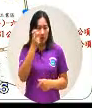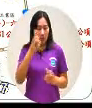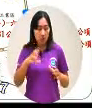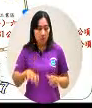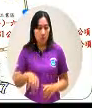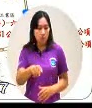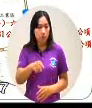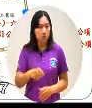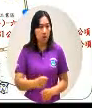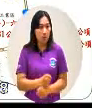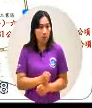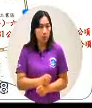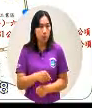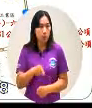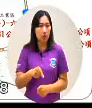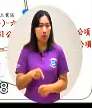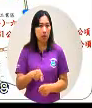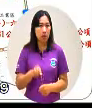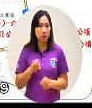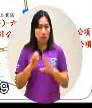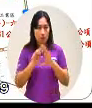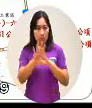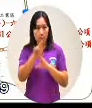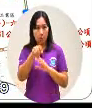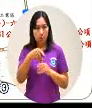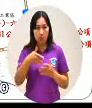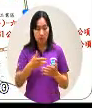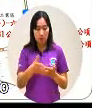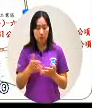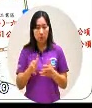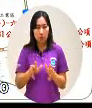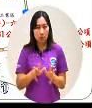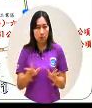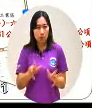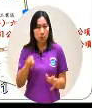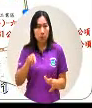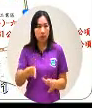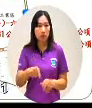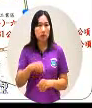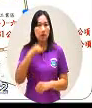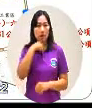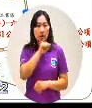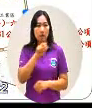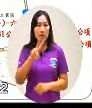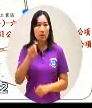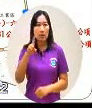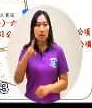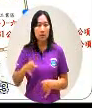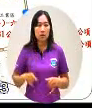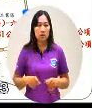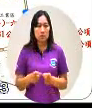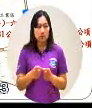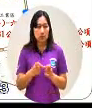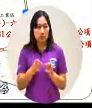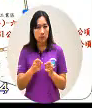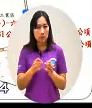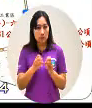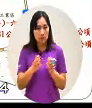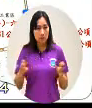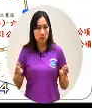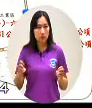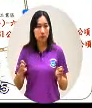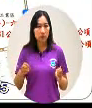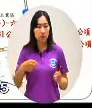临门的面积就是安尼啦，地图就是一个三角形的吼。这个台子一线，就是咱的大寮来到临门台子一